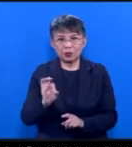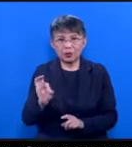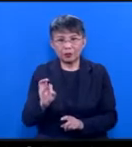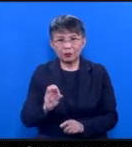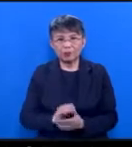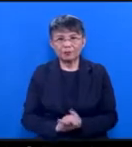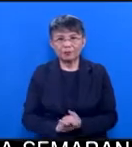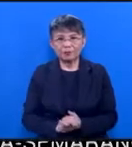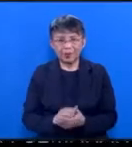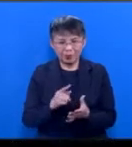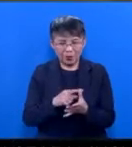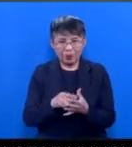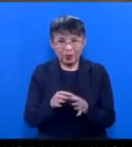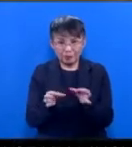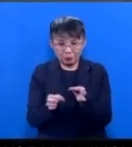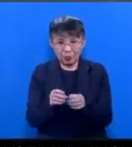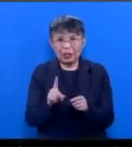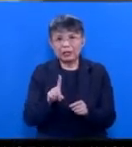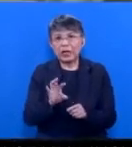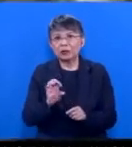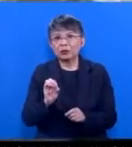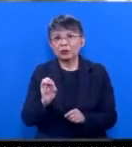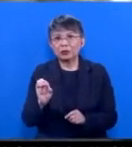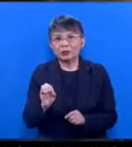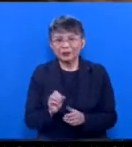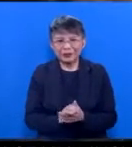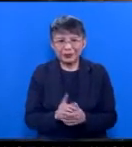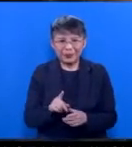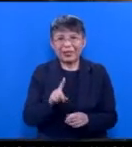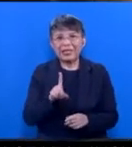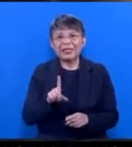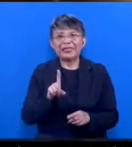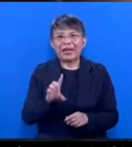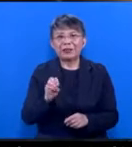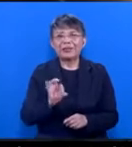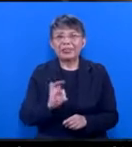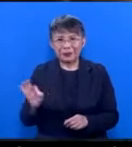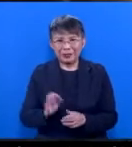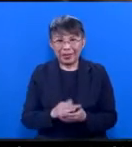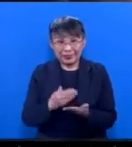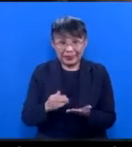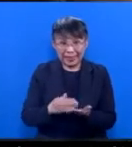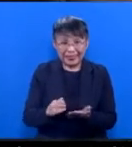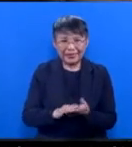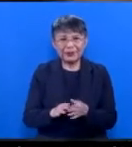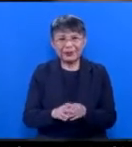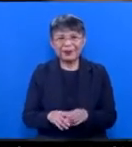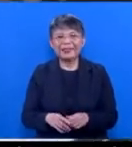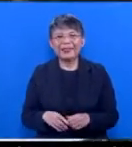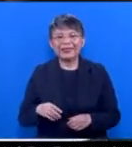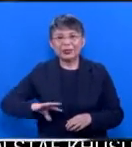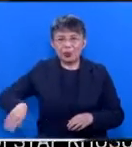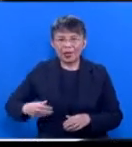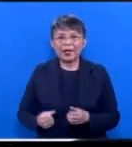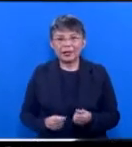Rp5.100.000 yang terdiri dari uang pecahan Rp100 hingga Rp100.000. Sisanya dilengkapi oleh istri dan